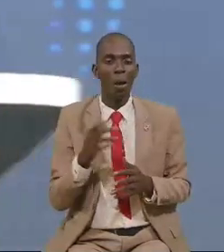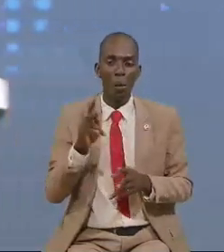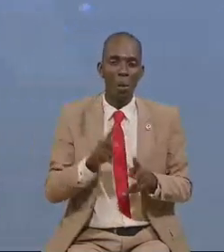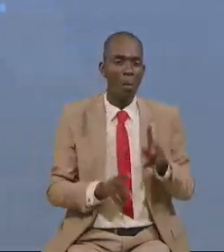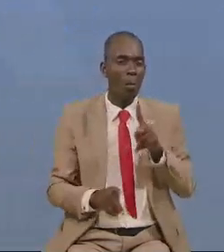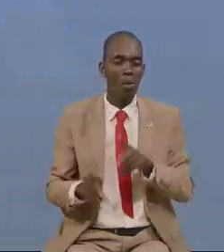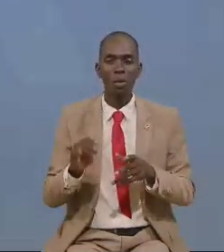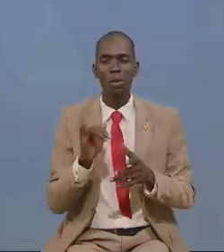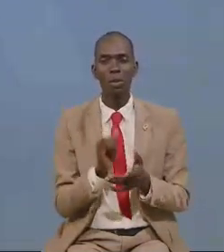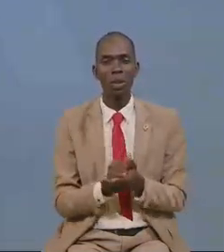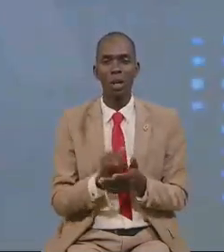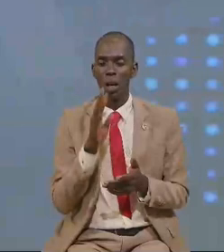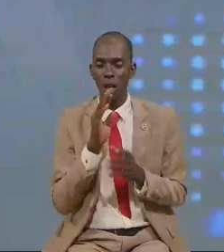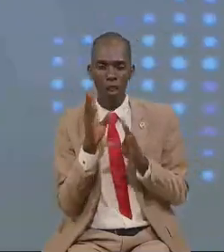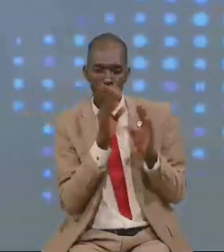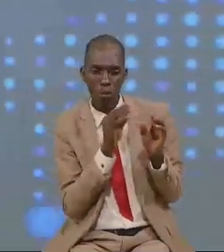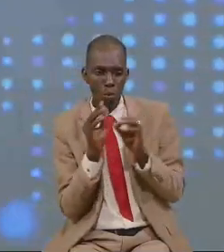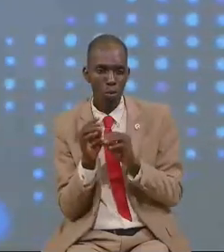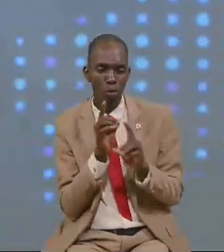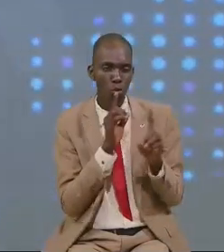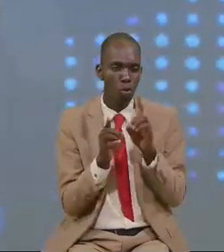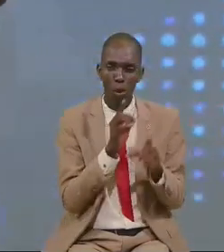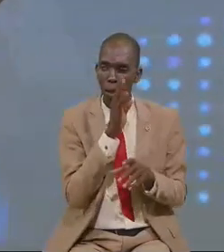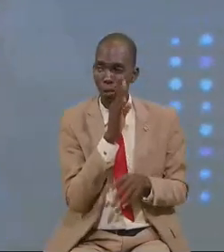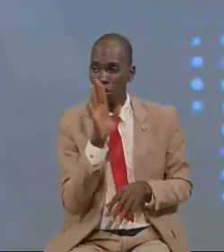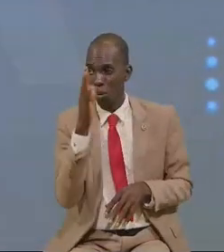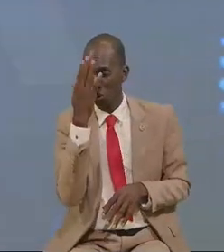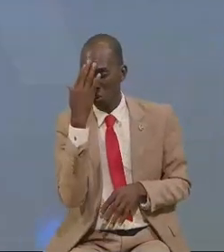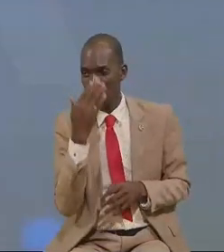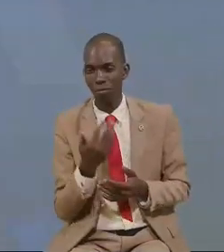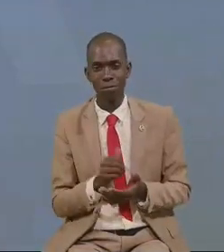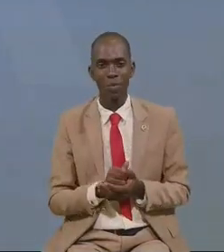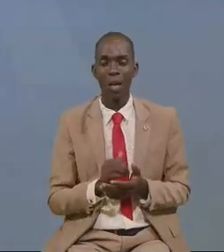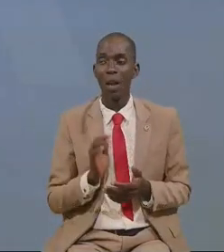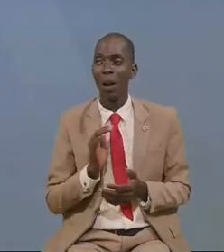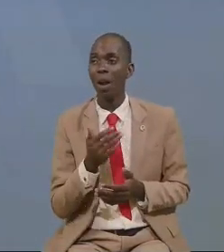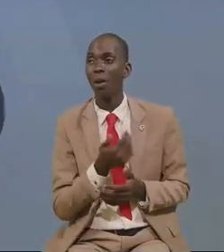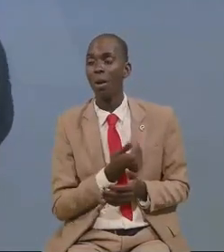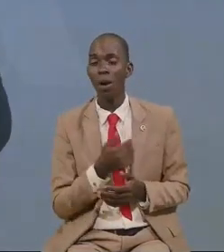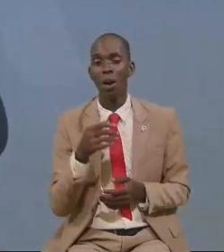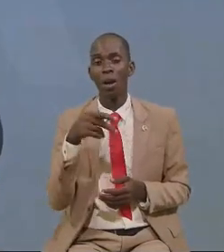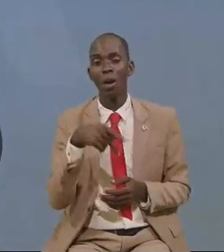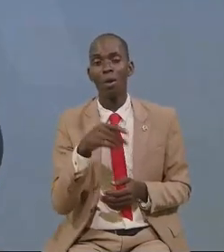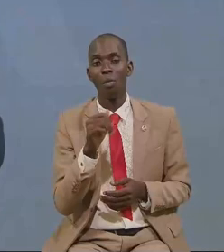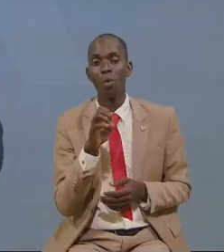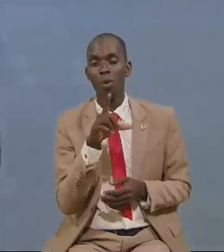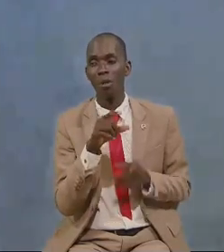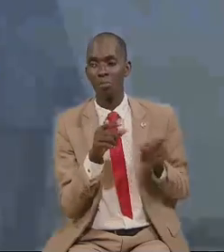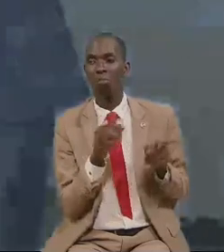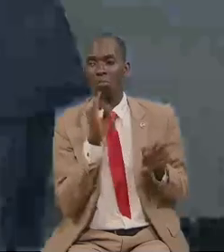gens parlent en... Ah, tu sais, notre Paul, là, c'est un grand homme,